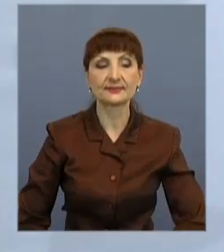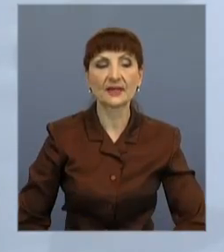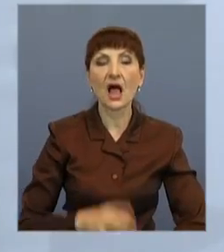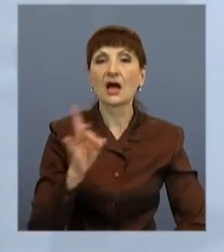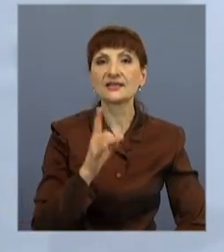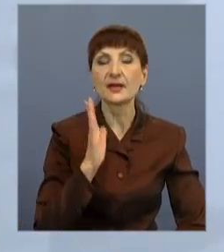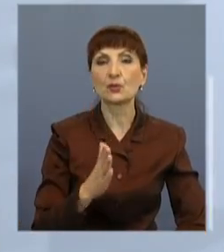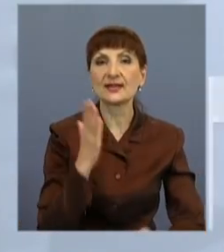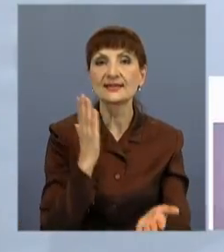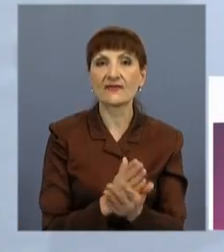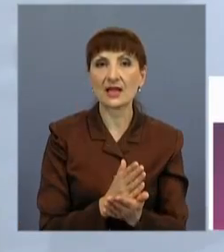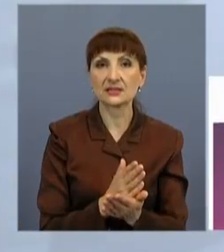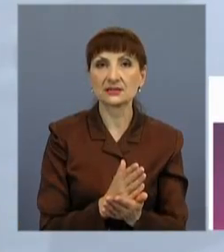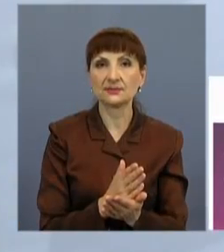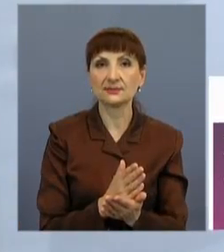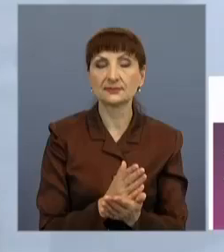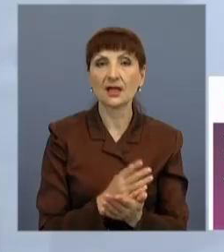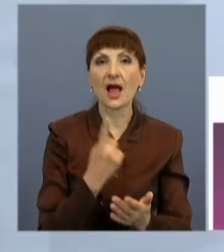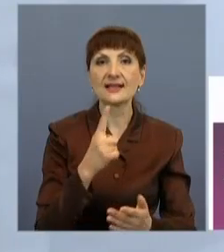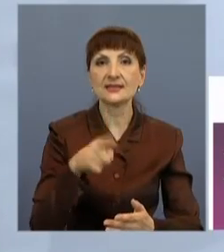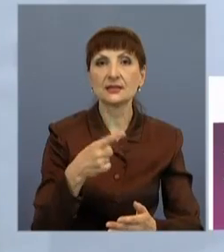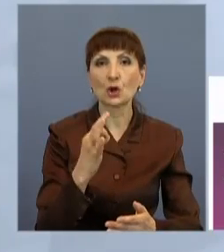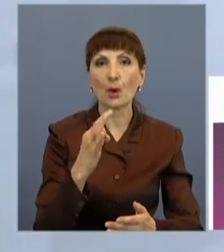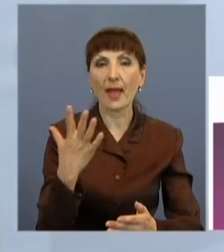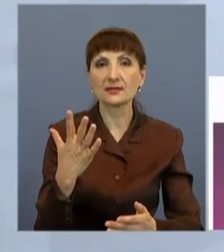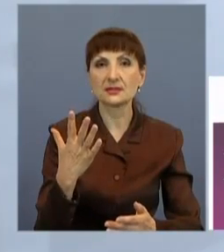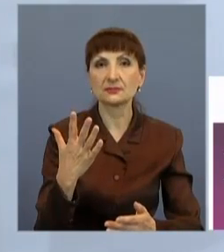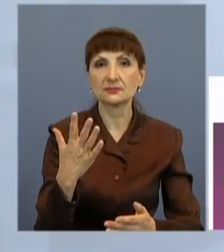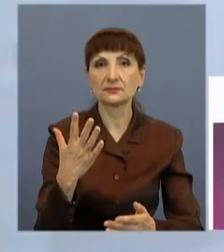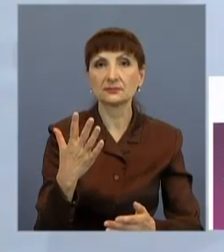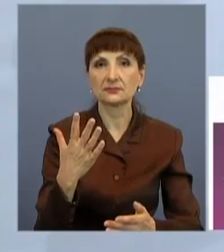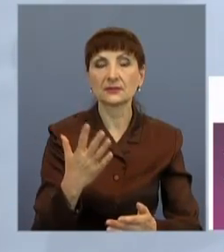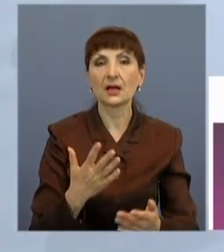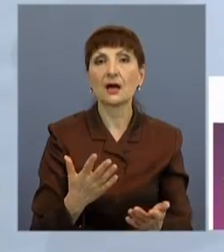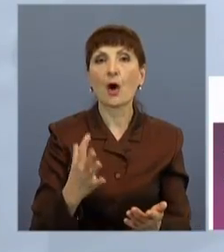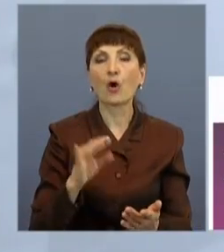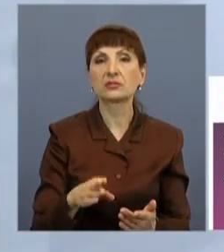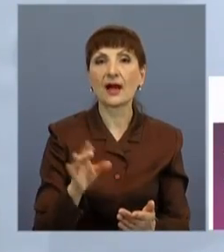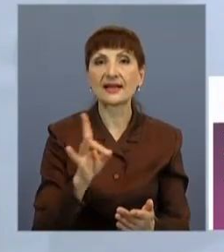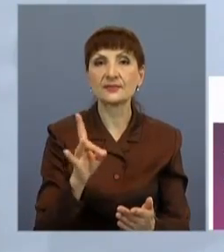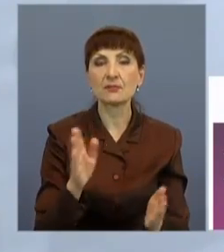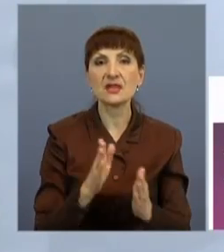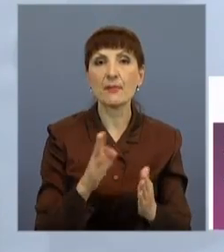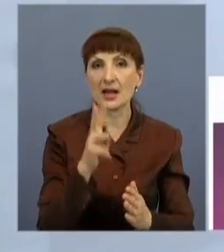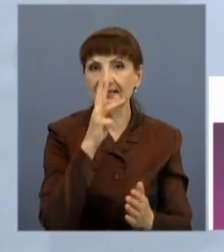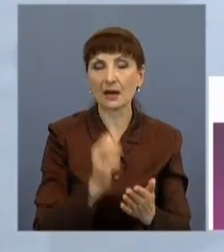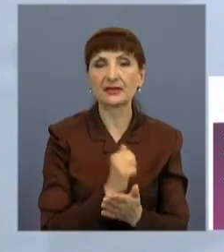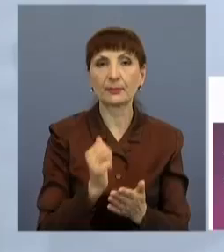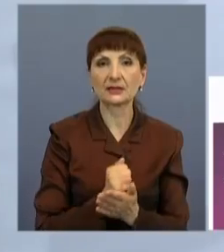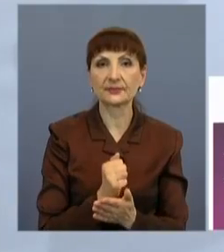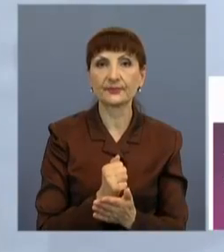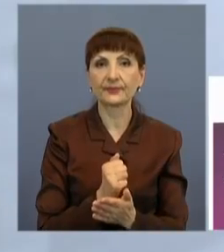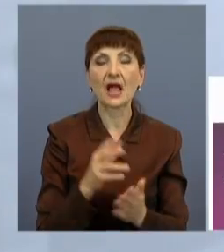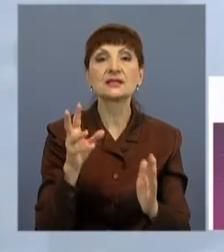будет составлять 1,05 кратов от размера минимальной заработной платы, то